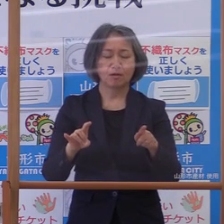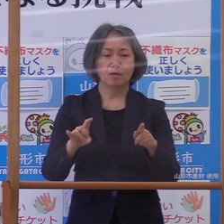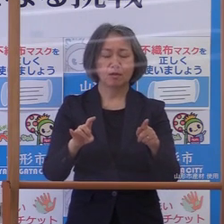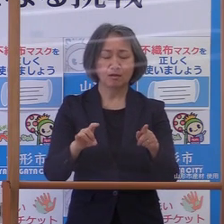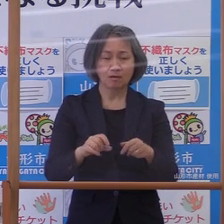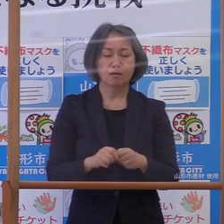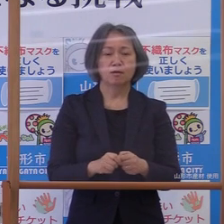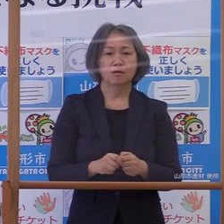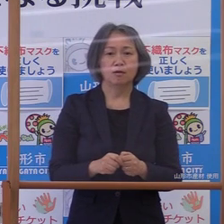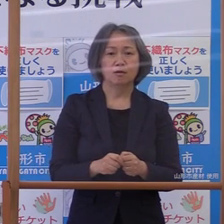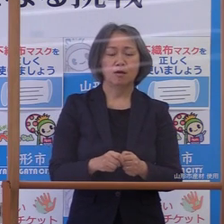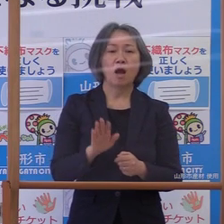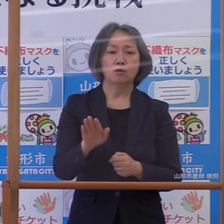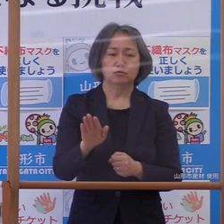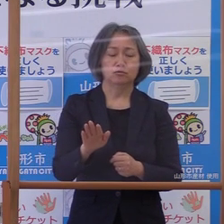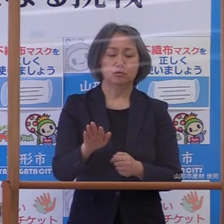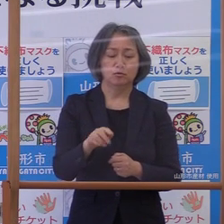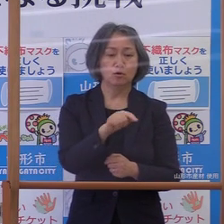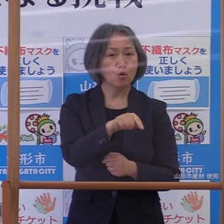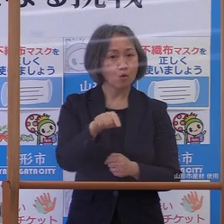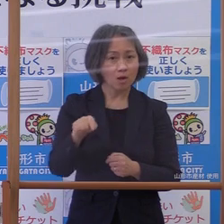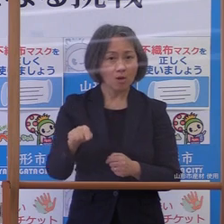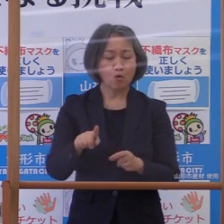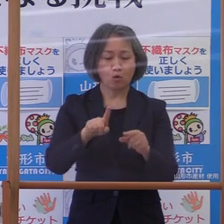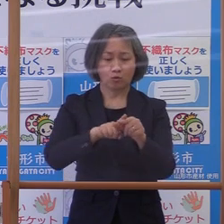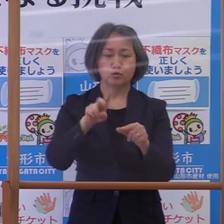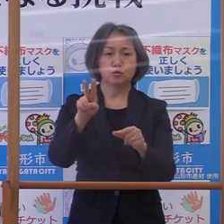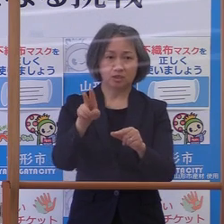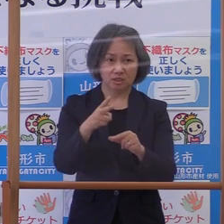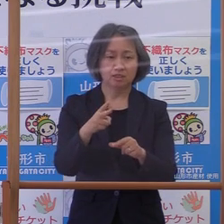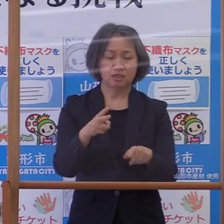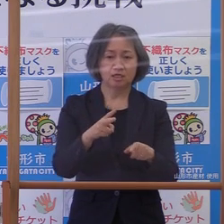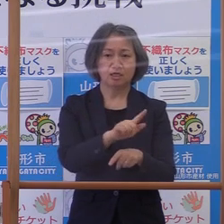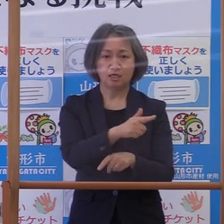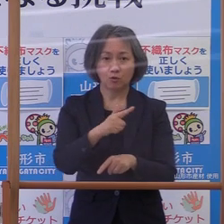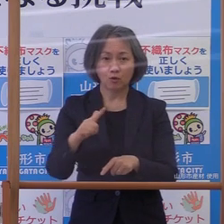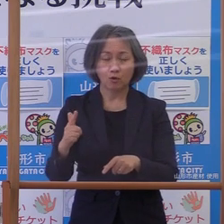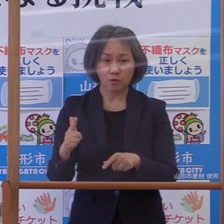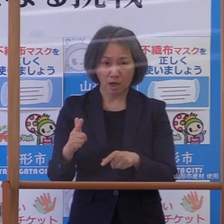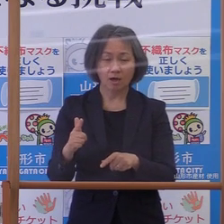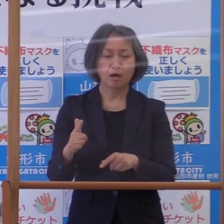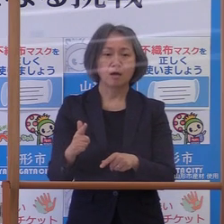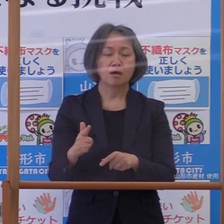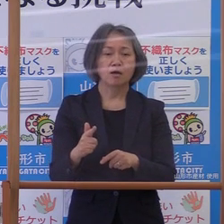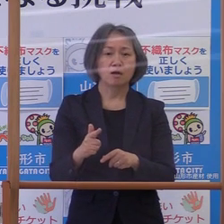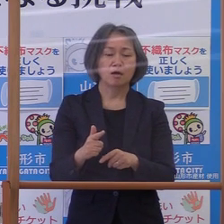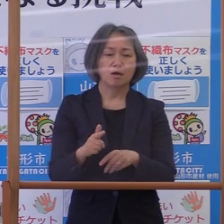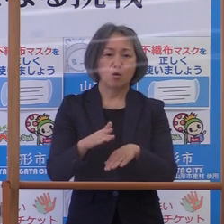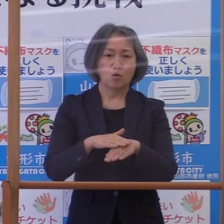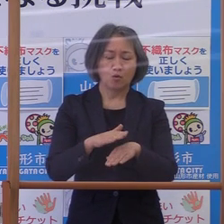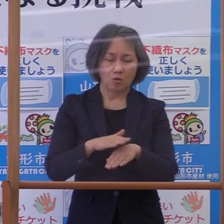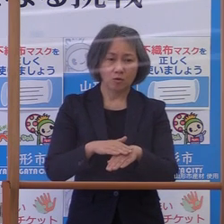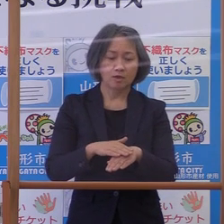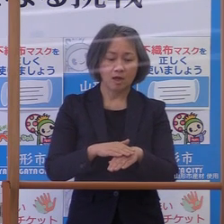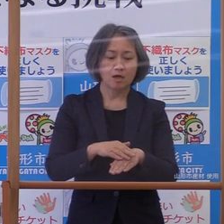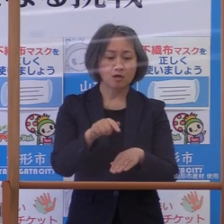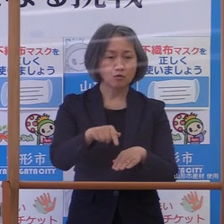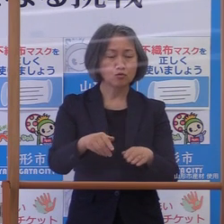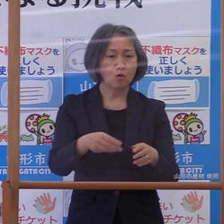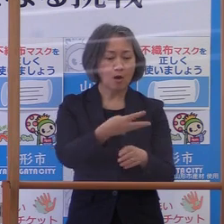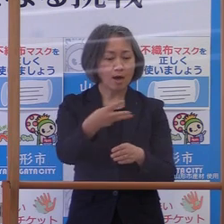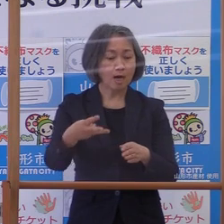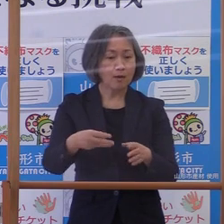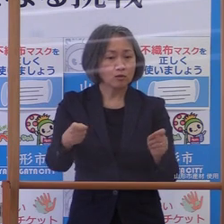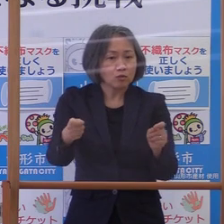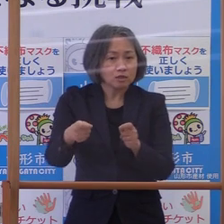水路がありますけれども、この五石を中心にですね、さまざまな形でその周辺を気